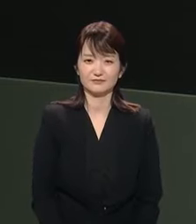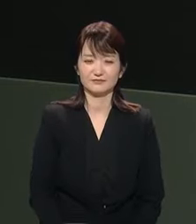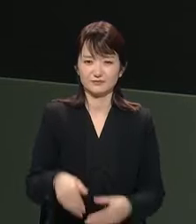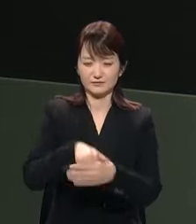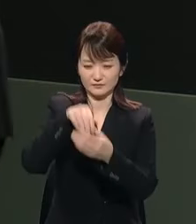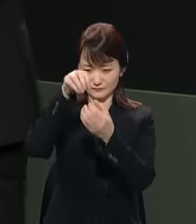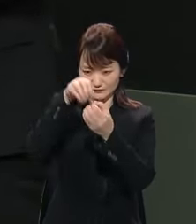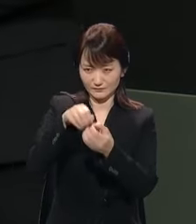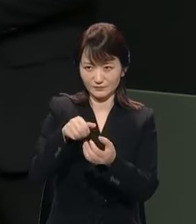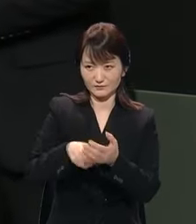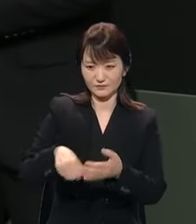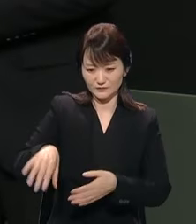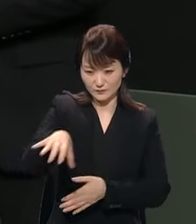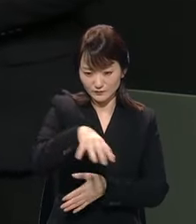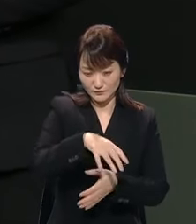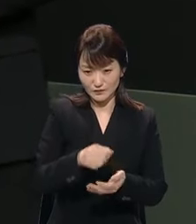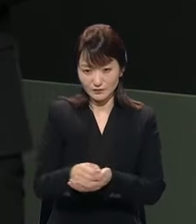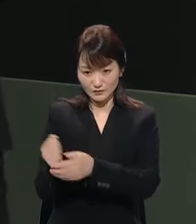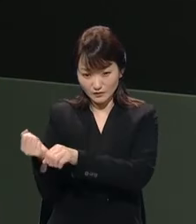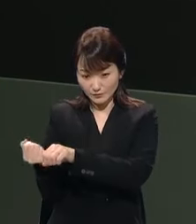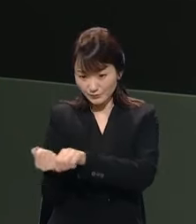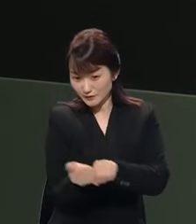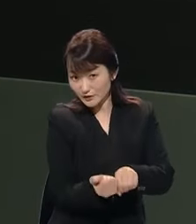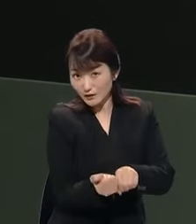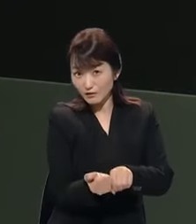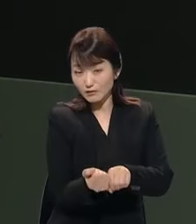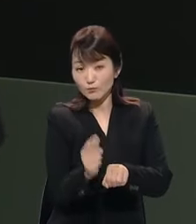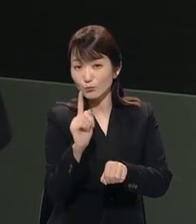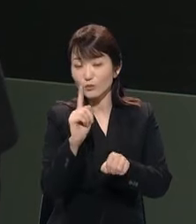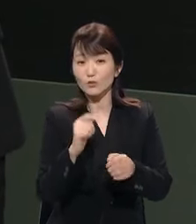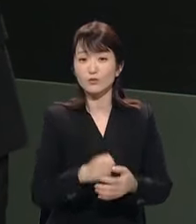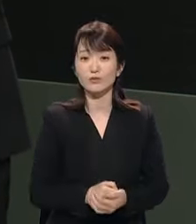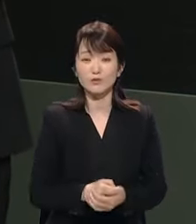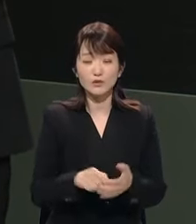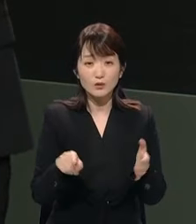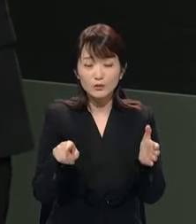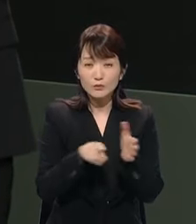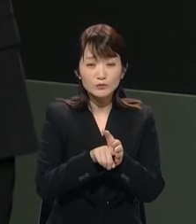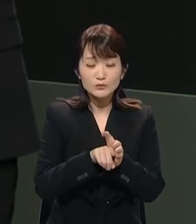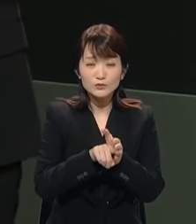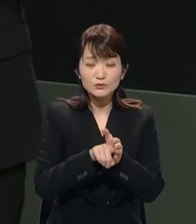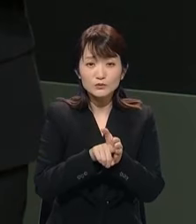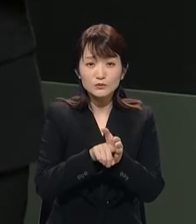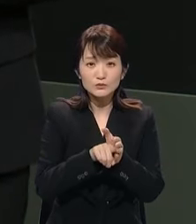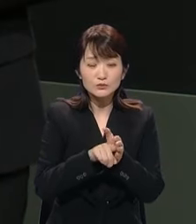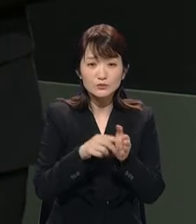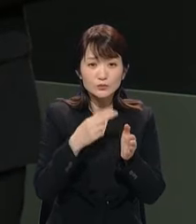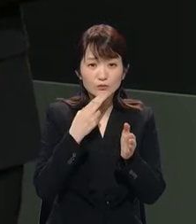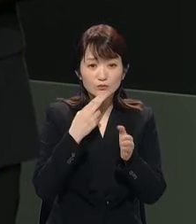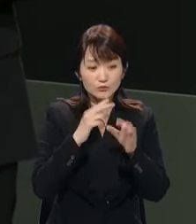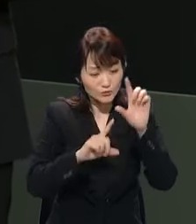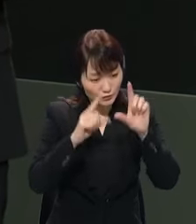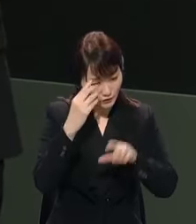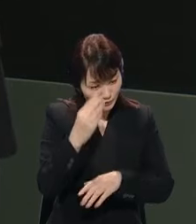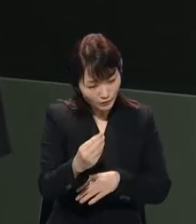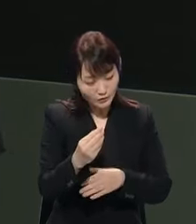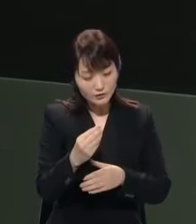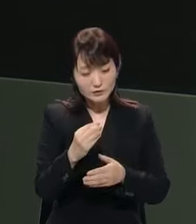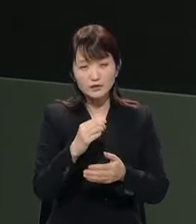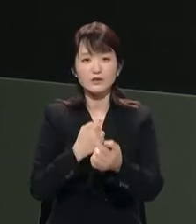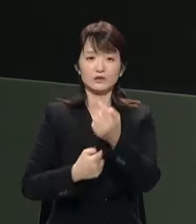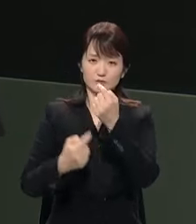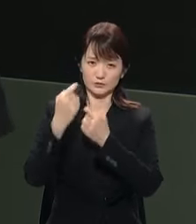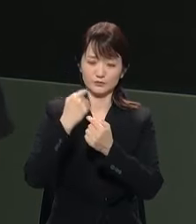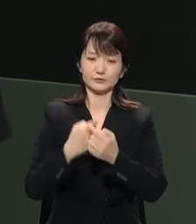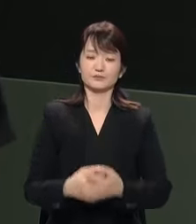유적지에서 나이스 샷입니다 자 유적지에서 믿기지 않은 모습을 보셨다면서 사방 가족께서 제보해